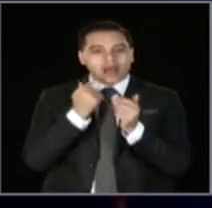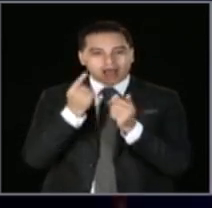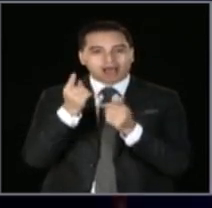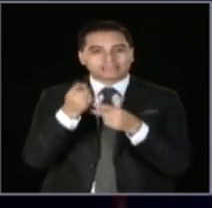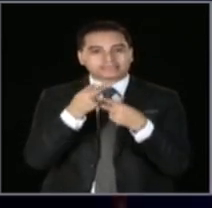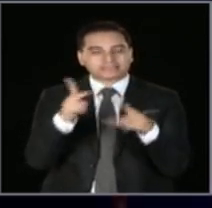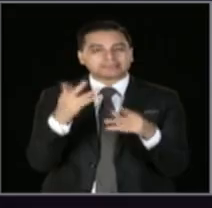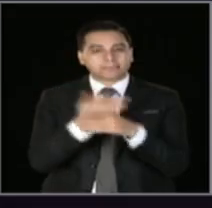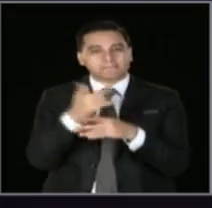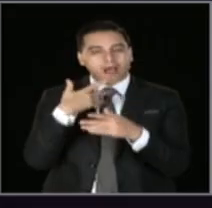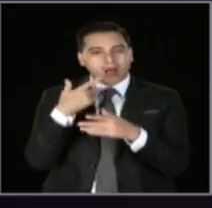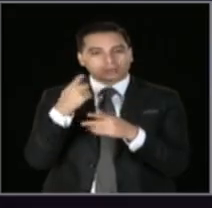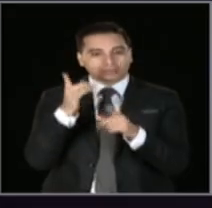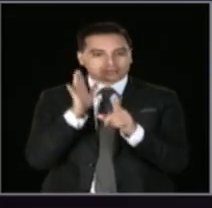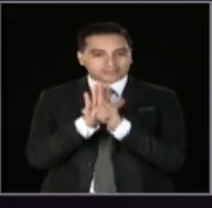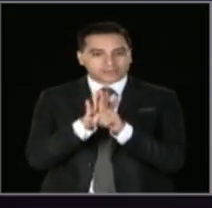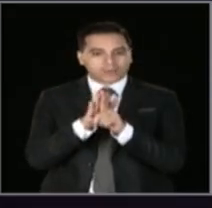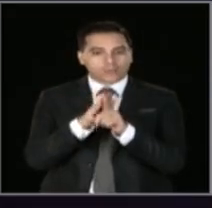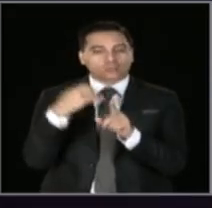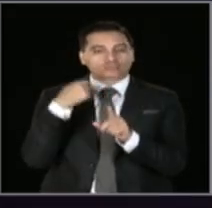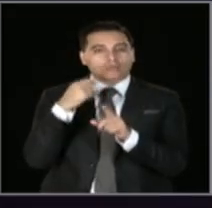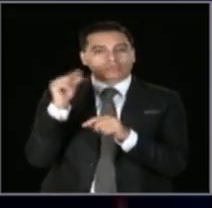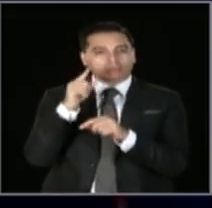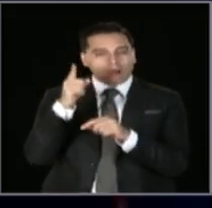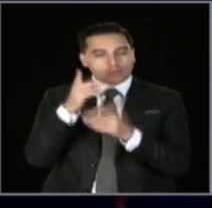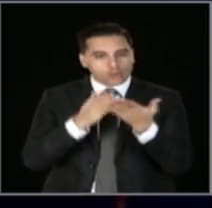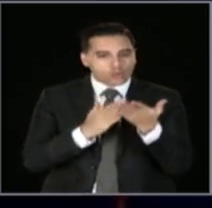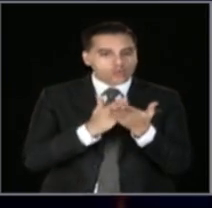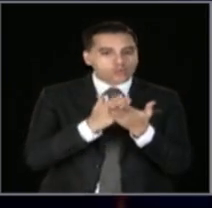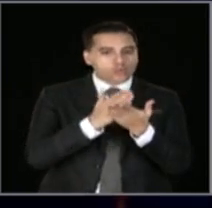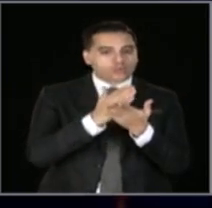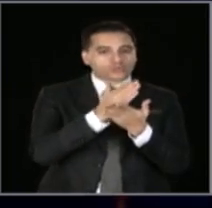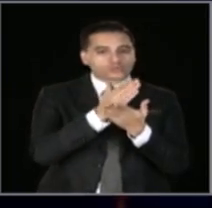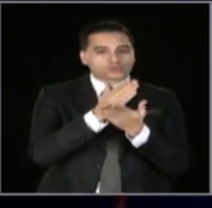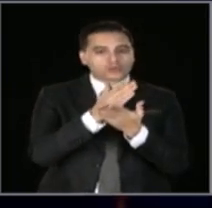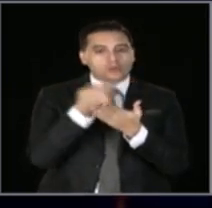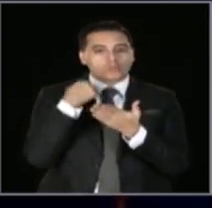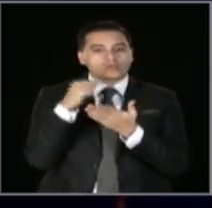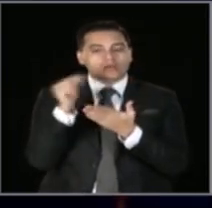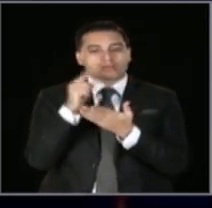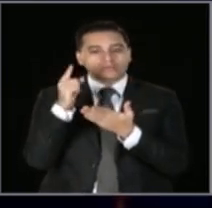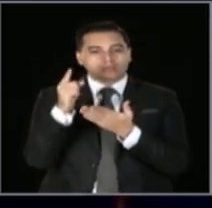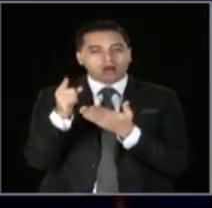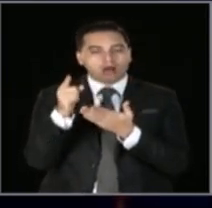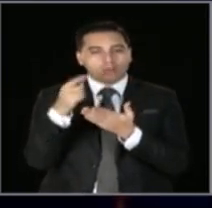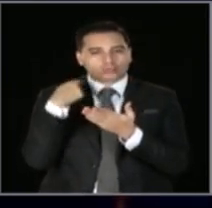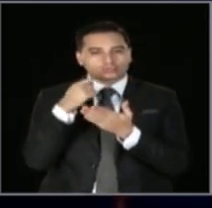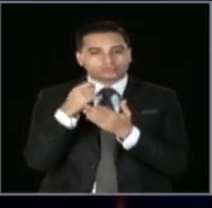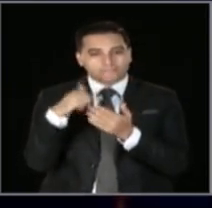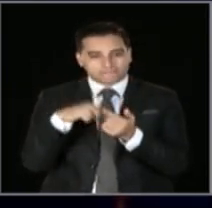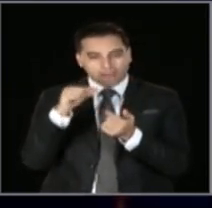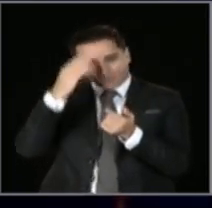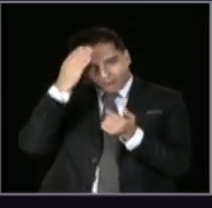أيوة، إحنا عايزين من خلال وزارة التضامن هنعتبر إن وزارة التضامن هي ظهرنا